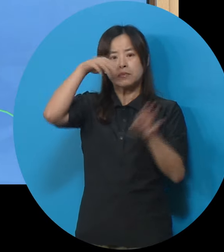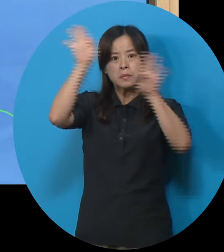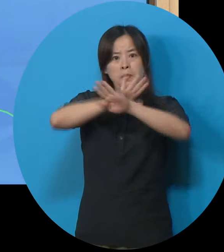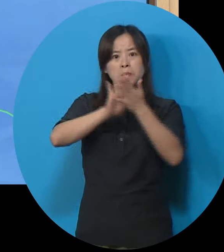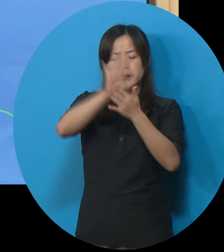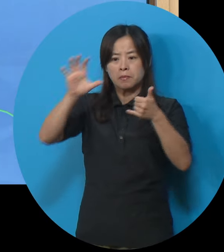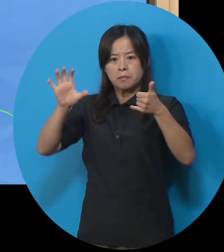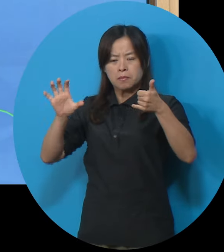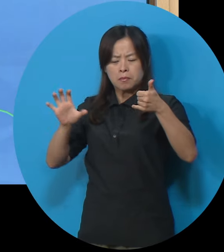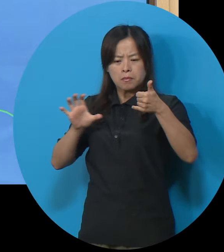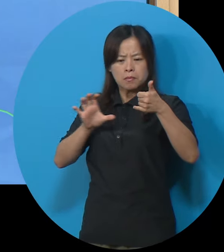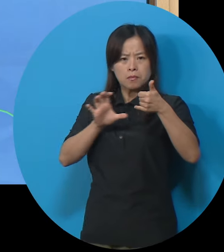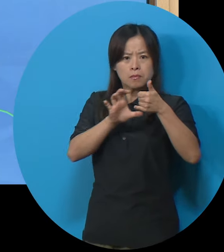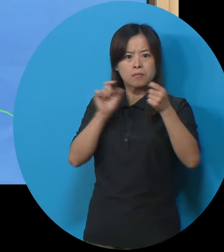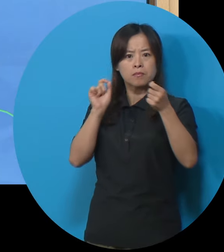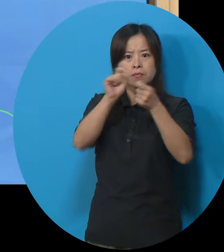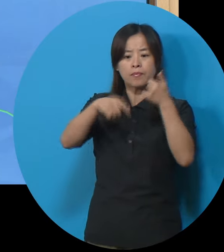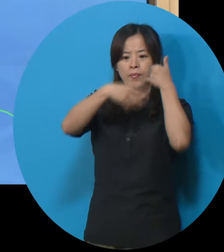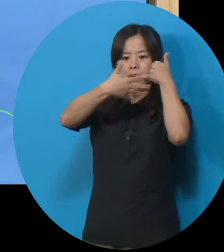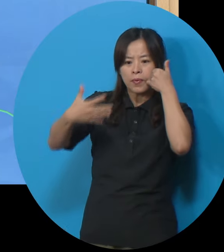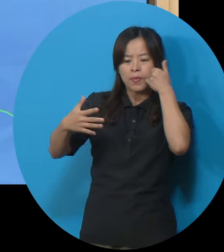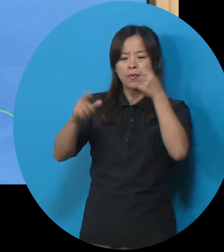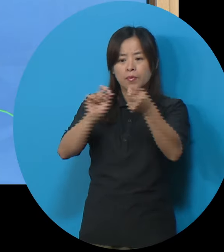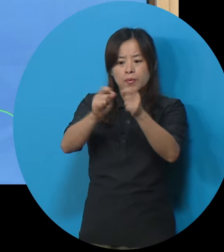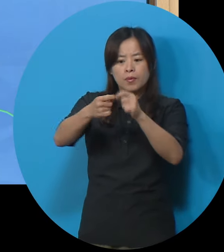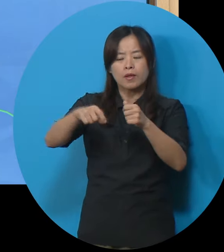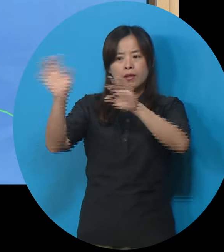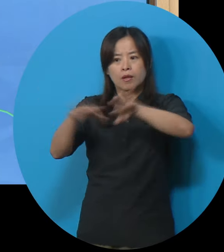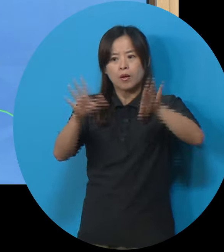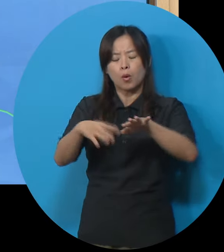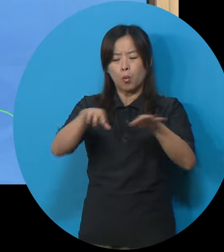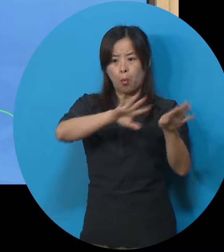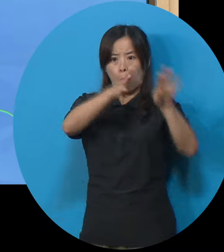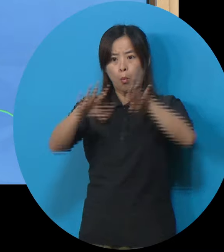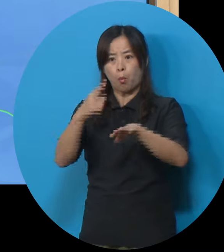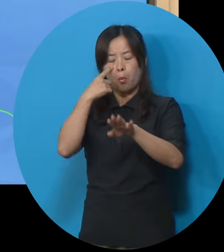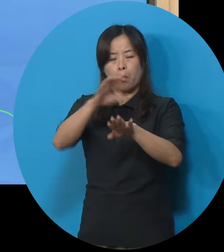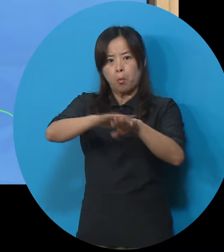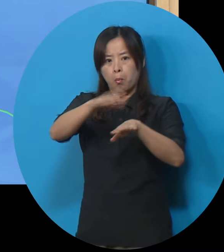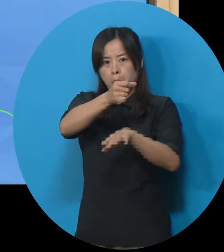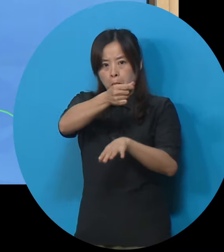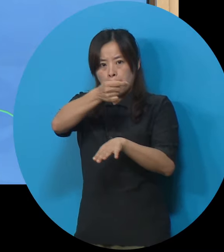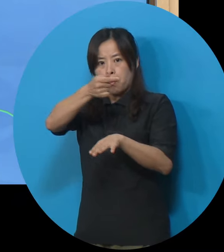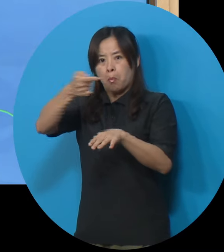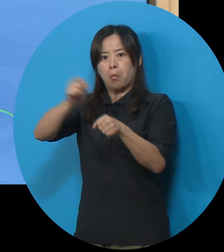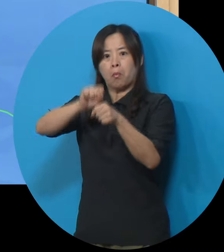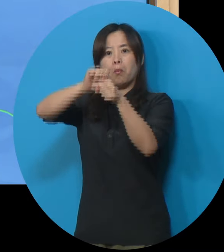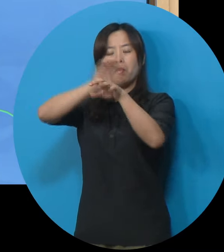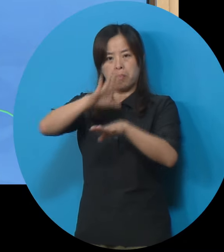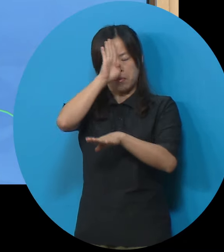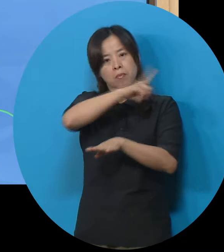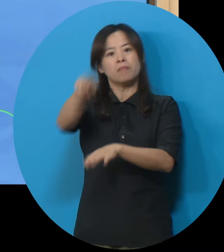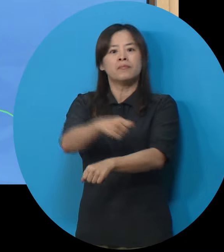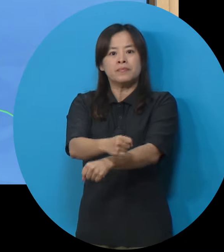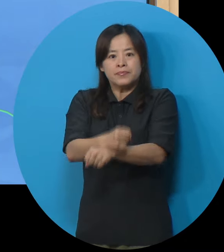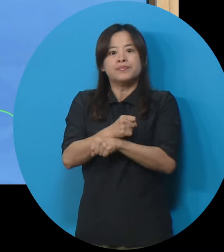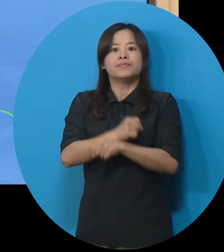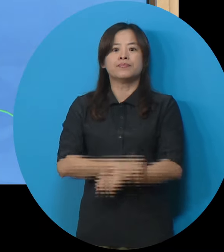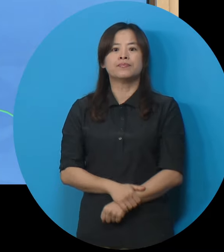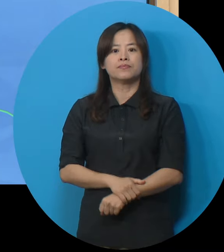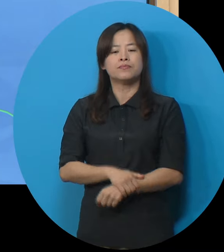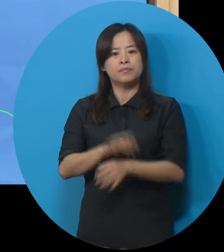随着台风越来越靠近海面跟沿海的风力跟风浪的状况都会逐渐的再加大请大家要特别注意